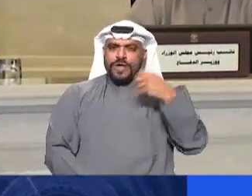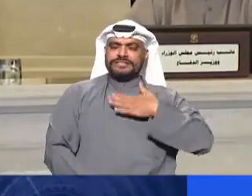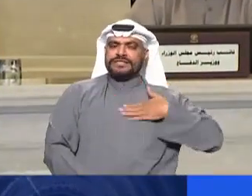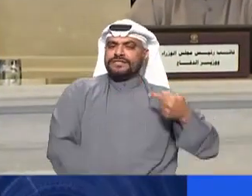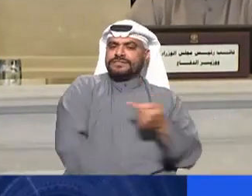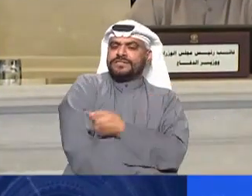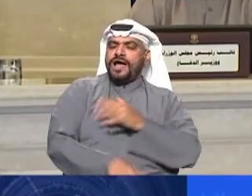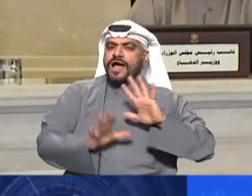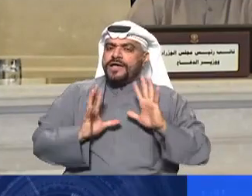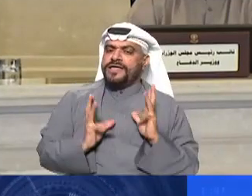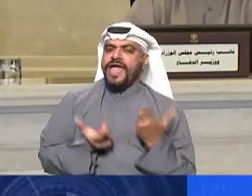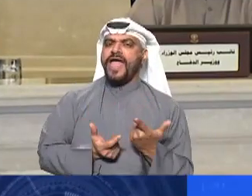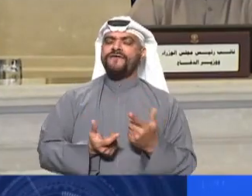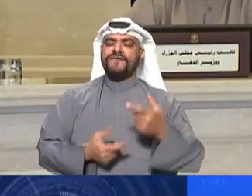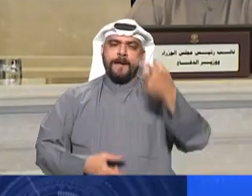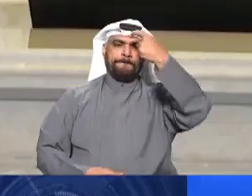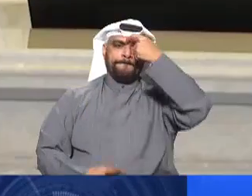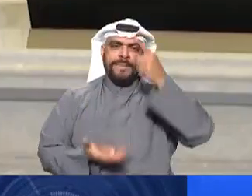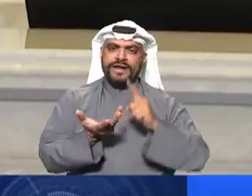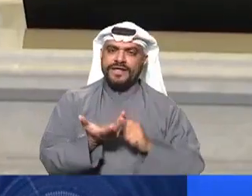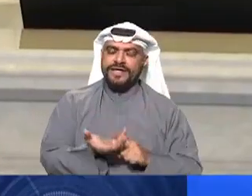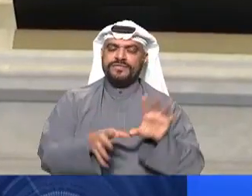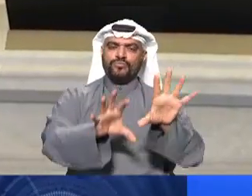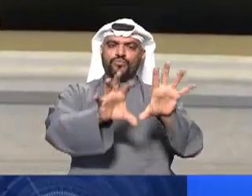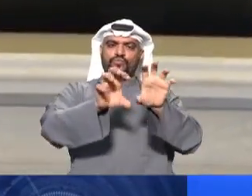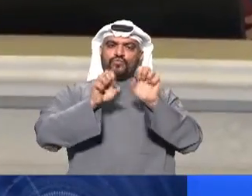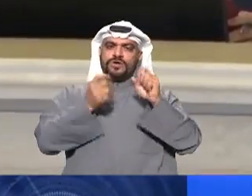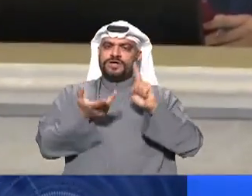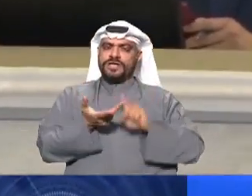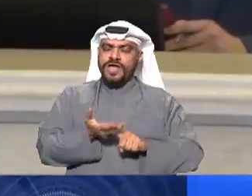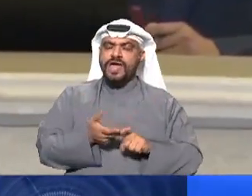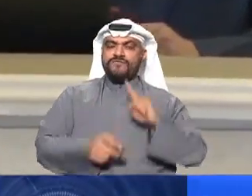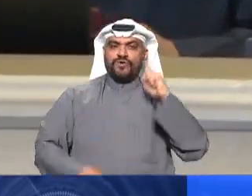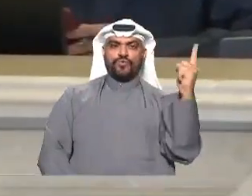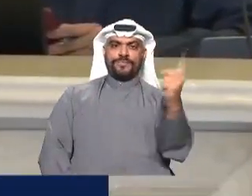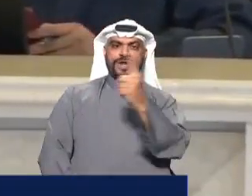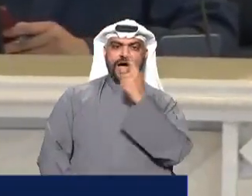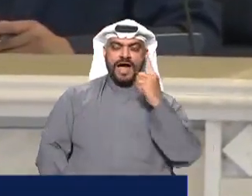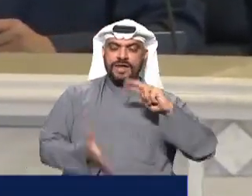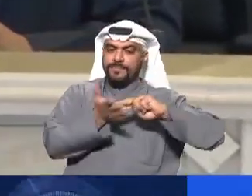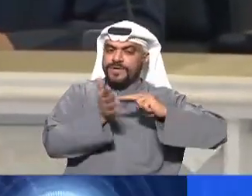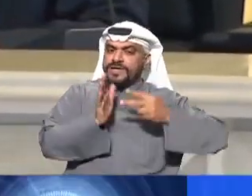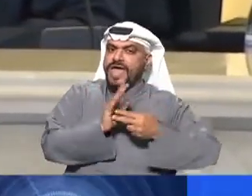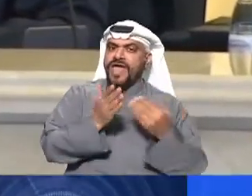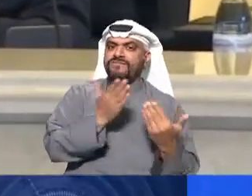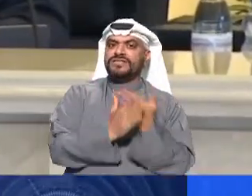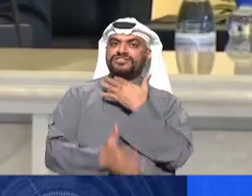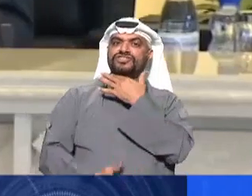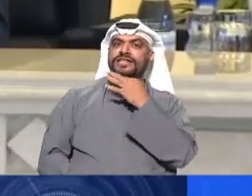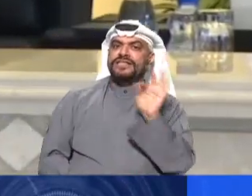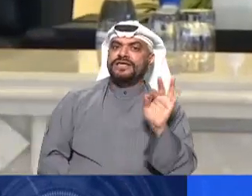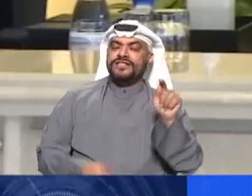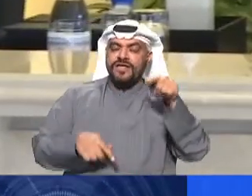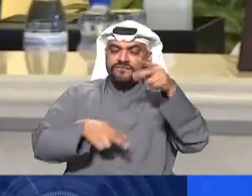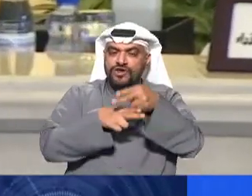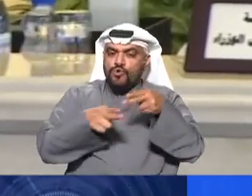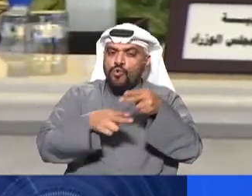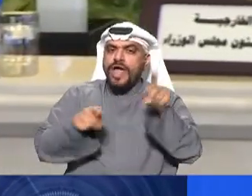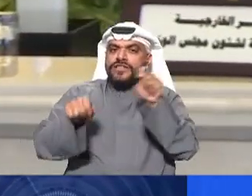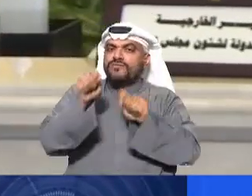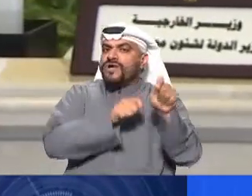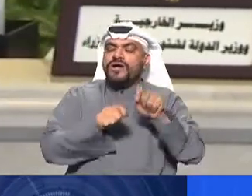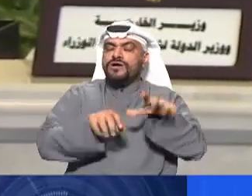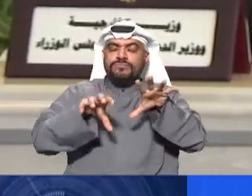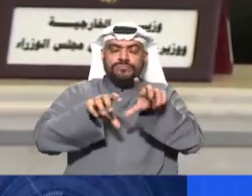المتعلقة بوباء كورونا على المستويين الإقليمي والدولي، بالإضافة إلى مستجدات الوضع الصحي في البلاد من واقع